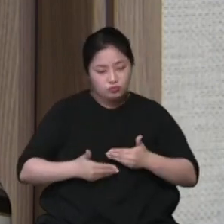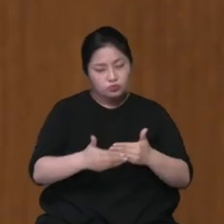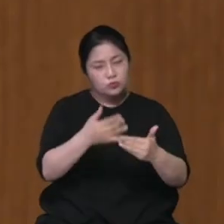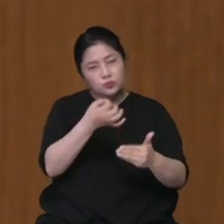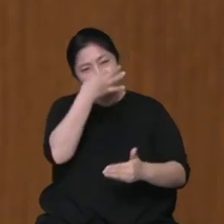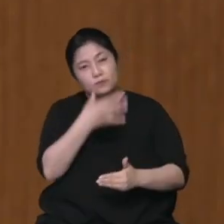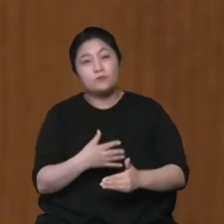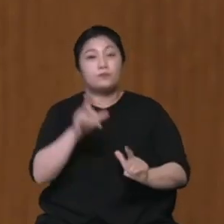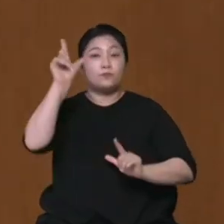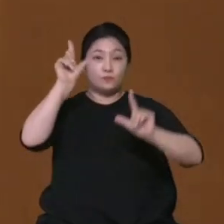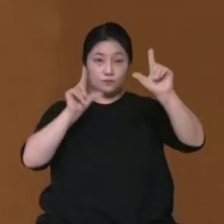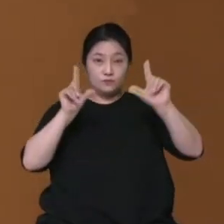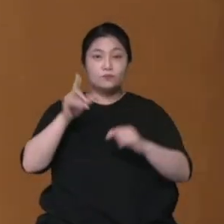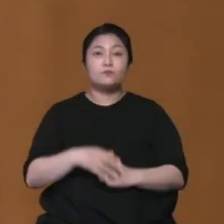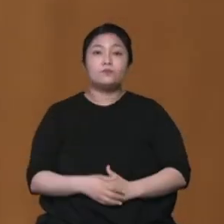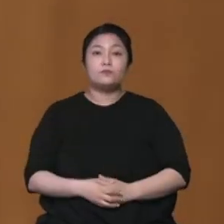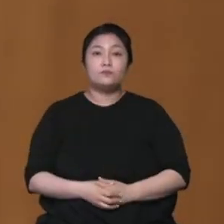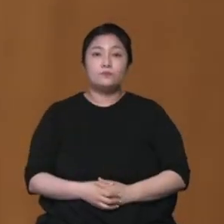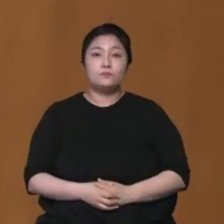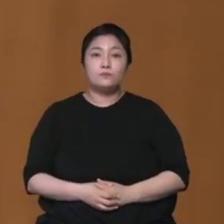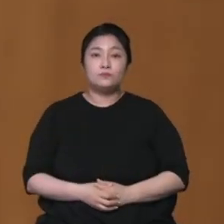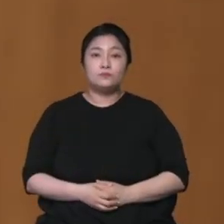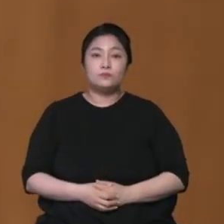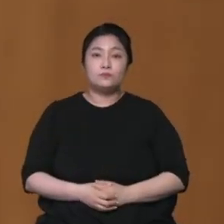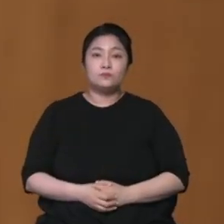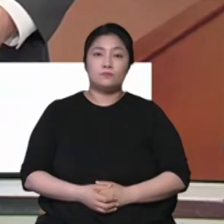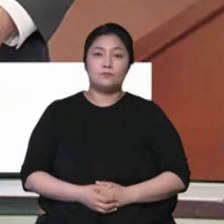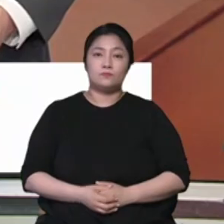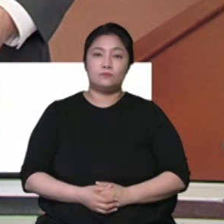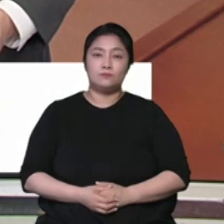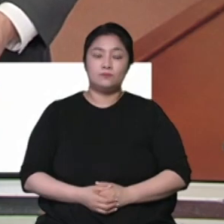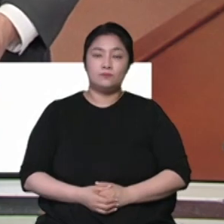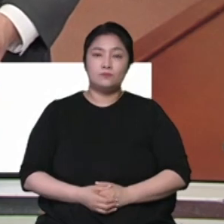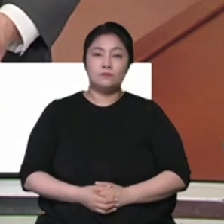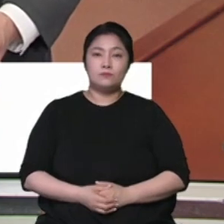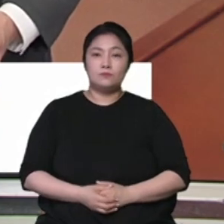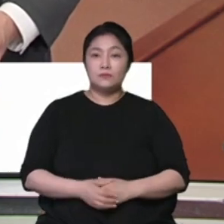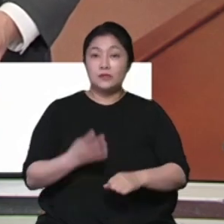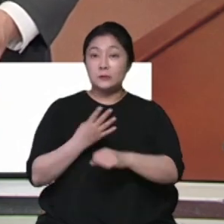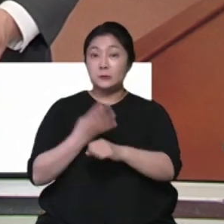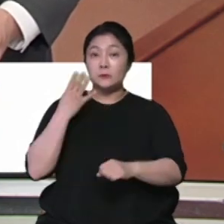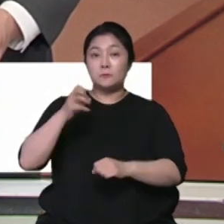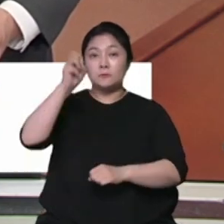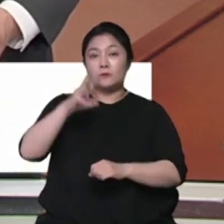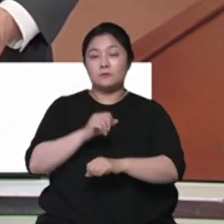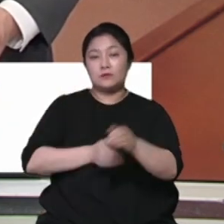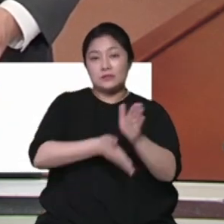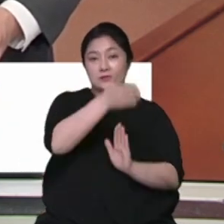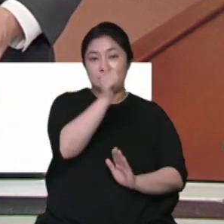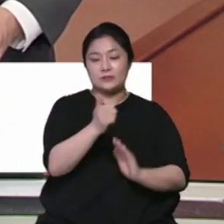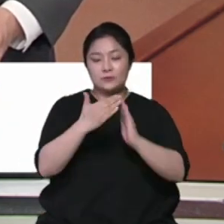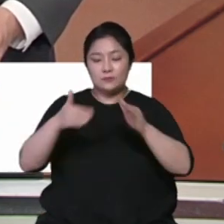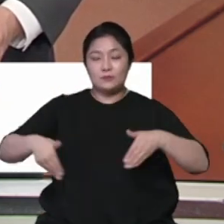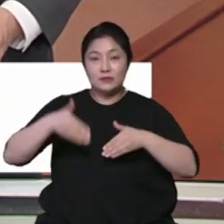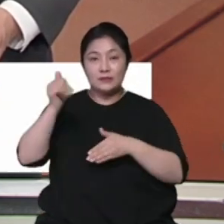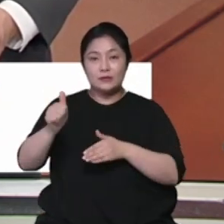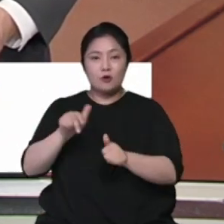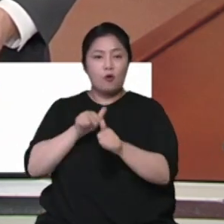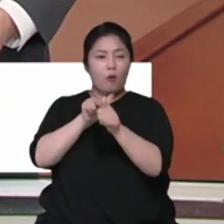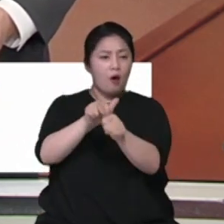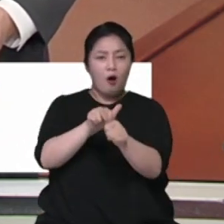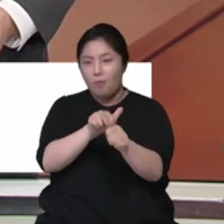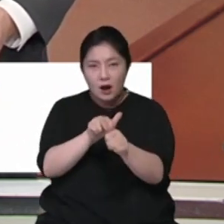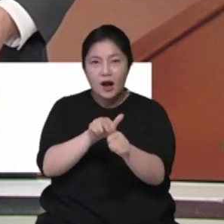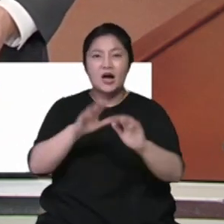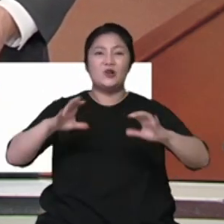쌓여가는 모양새입니다. KBC 이영길입니다. 4년 전 광주광역시장, 전남지사 후보를 내지